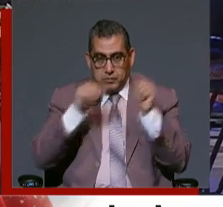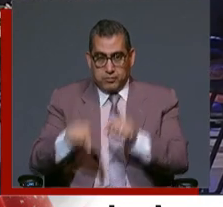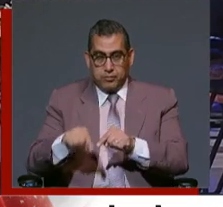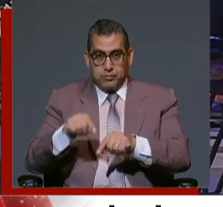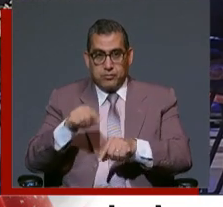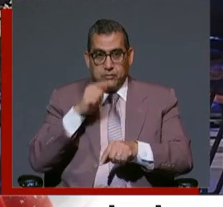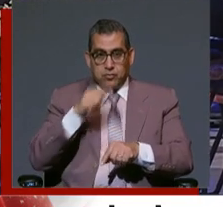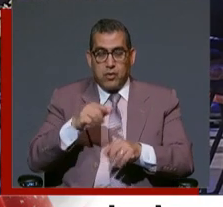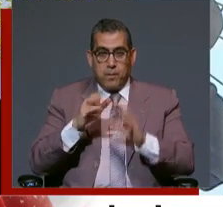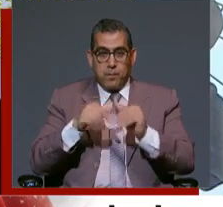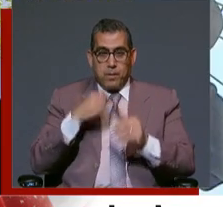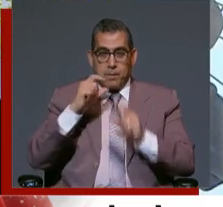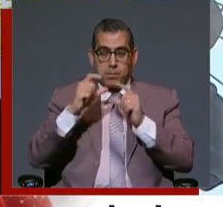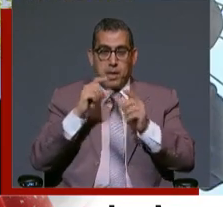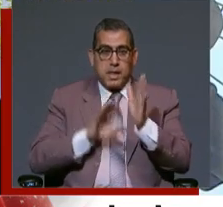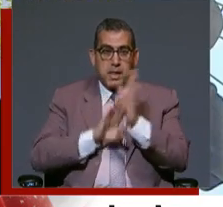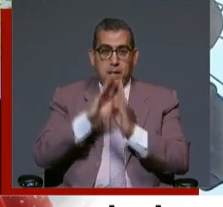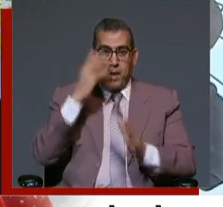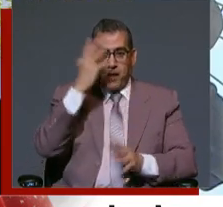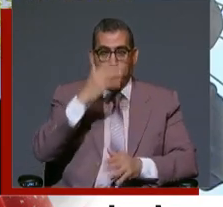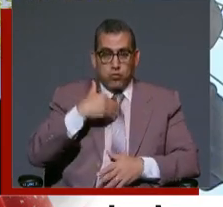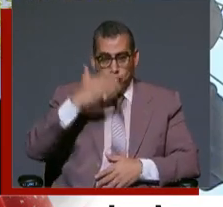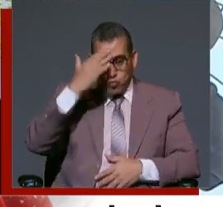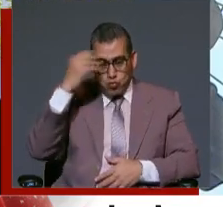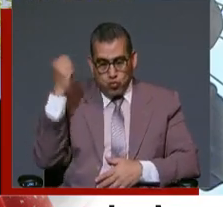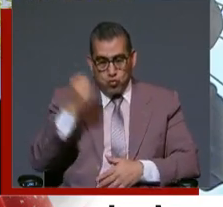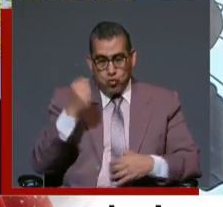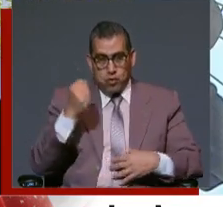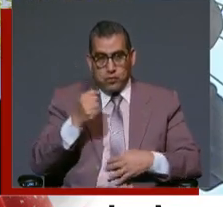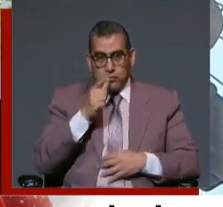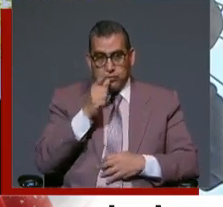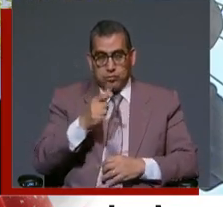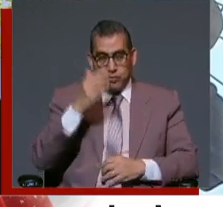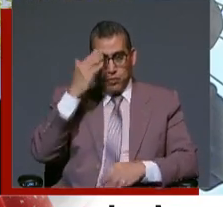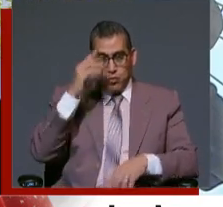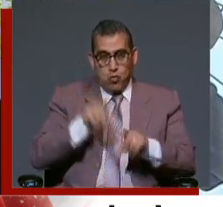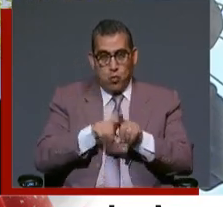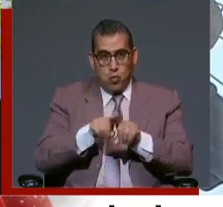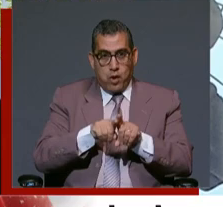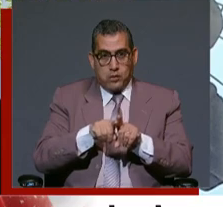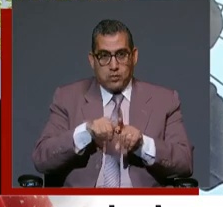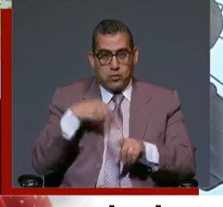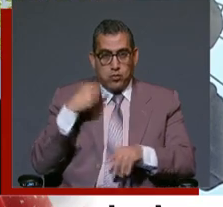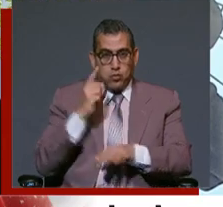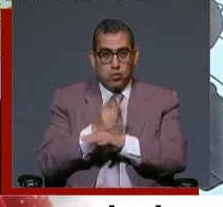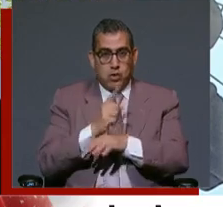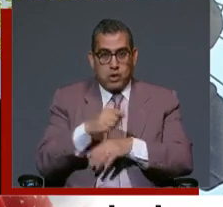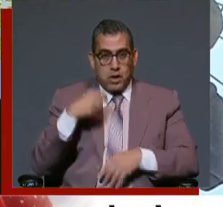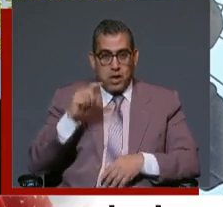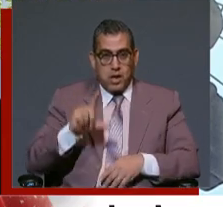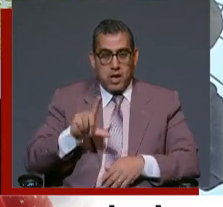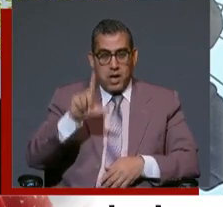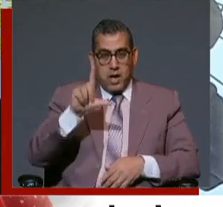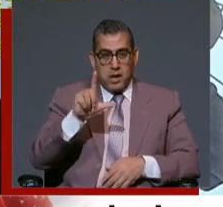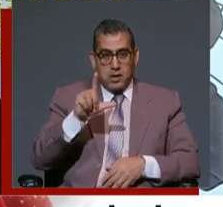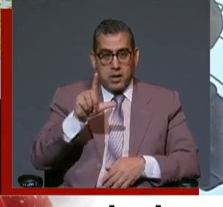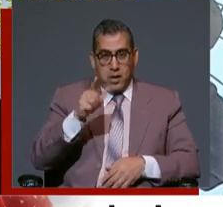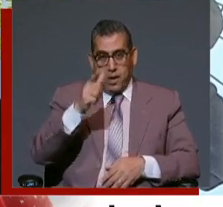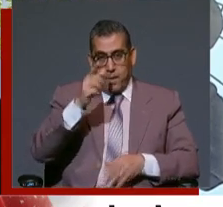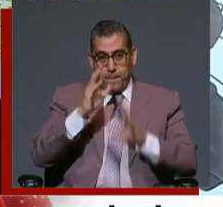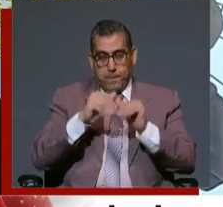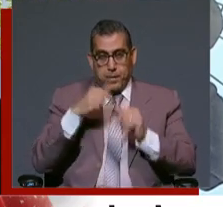التنمية الأفريقي. إنني أحيي أخي السيد رئيس جمهورية